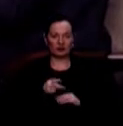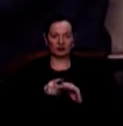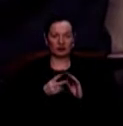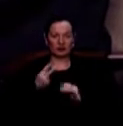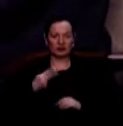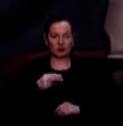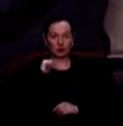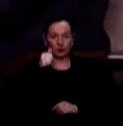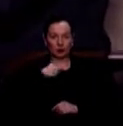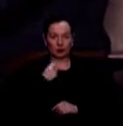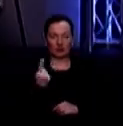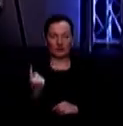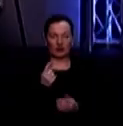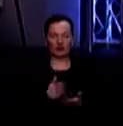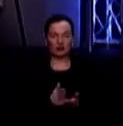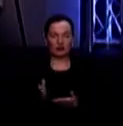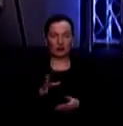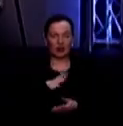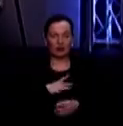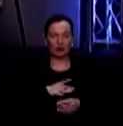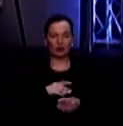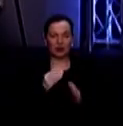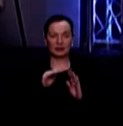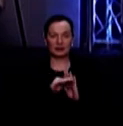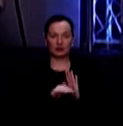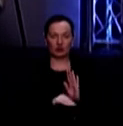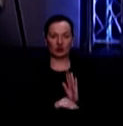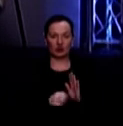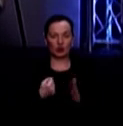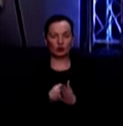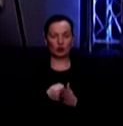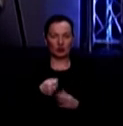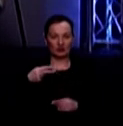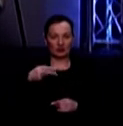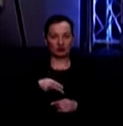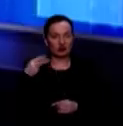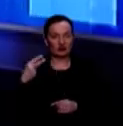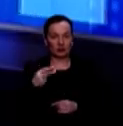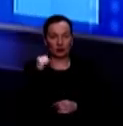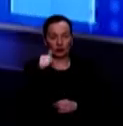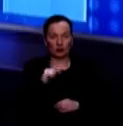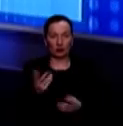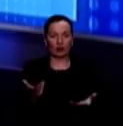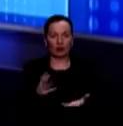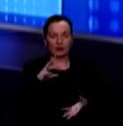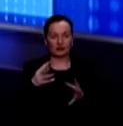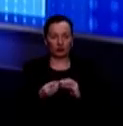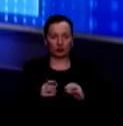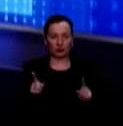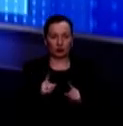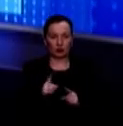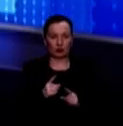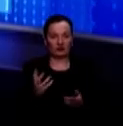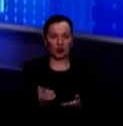Перша стратегія, створена на Полтавщині, була розрахована до 2020 року. Яка її результативність? Що вдалося втілити в